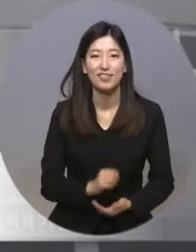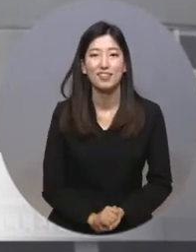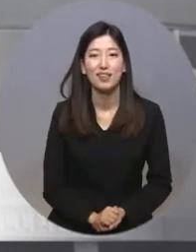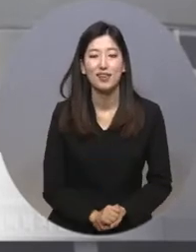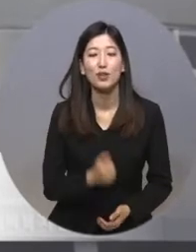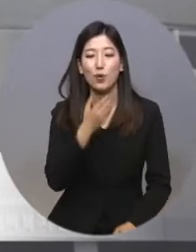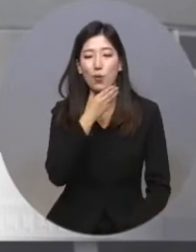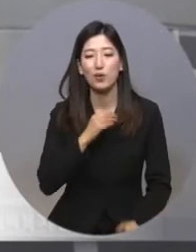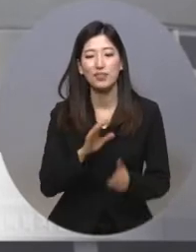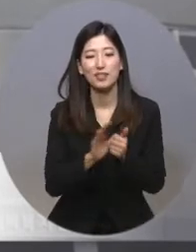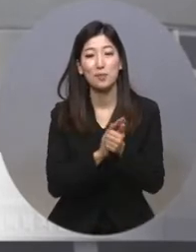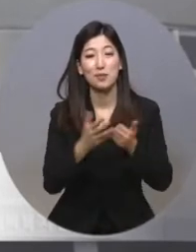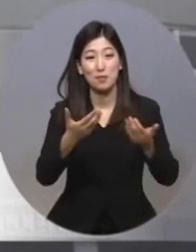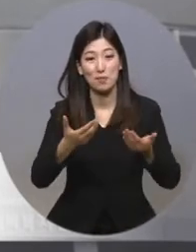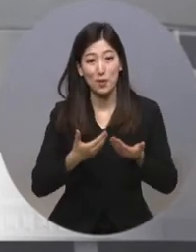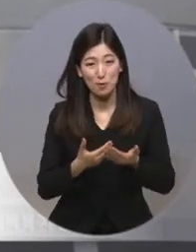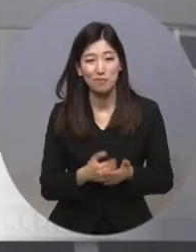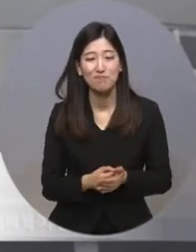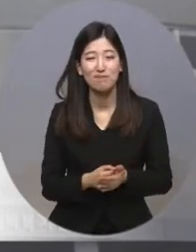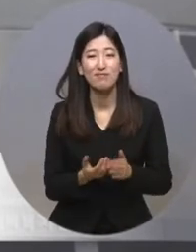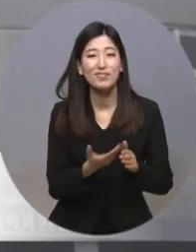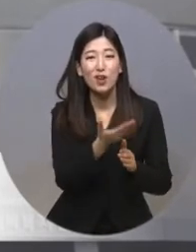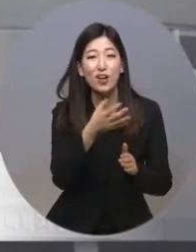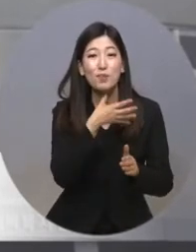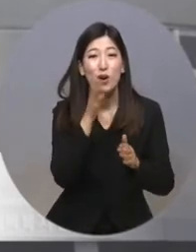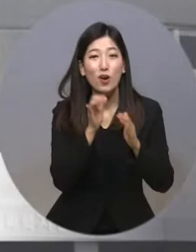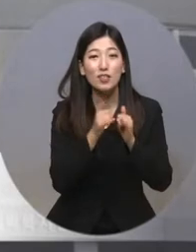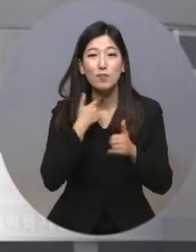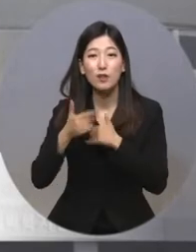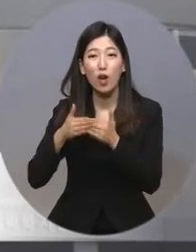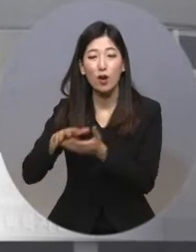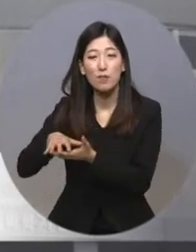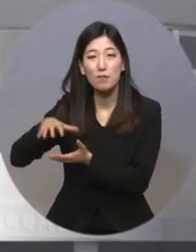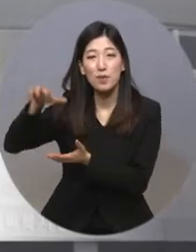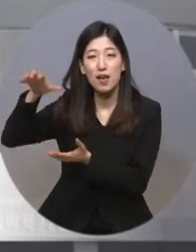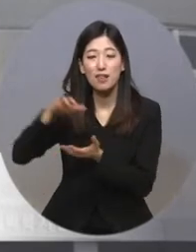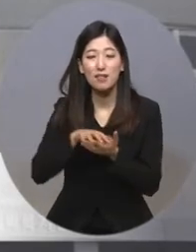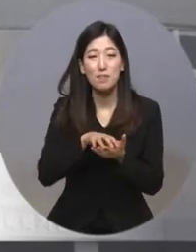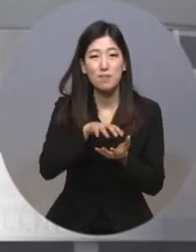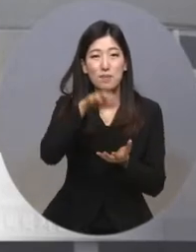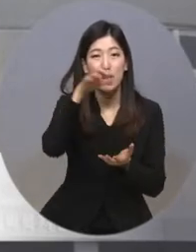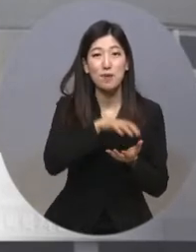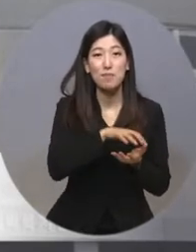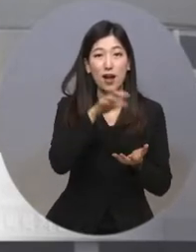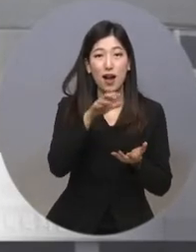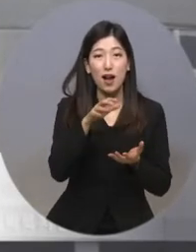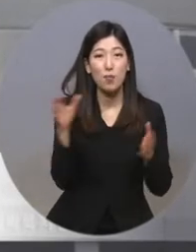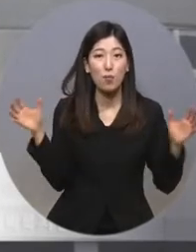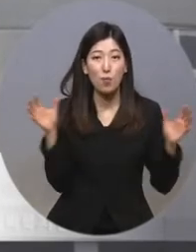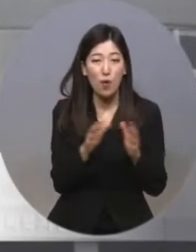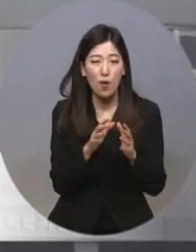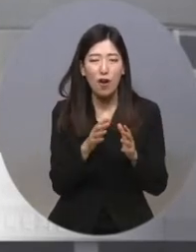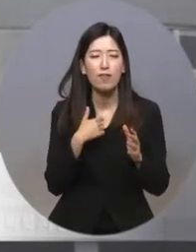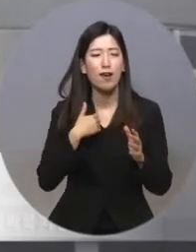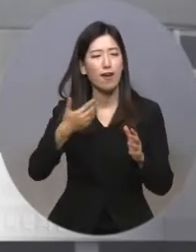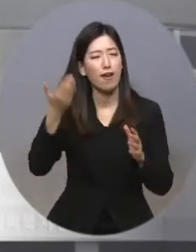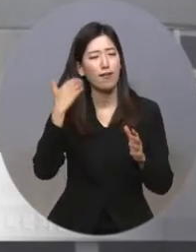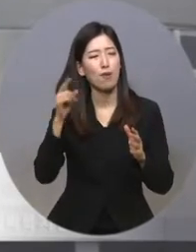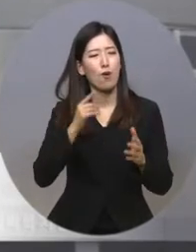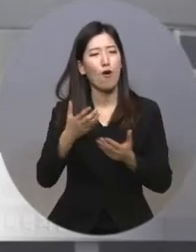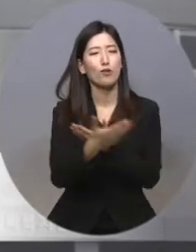또 한 분 일생이 모여 삶의 지혜에 인생의 노하우를 가지고 계시는 어르신들이 이곳에서